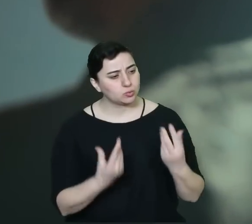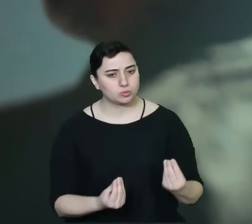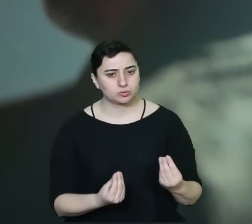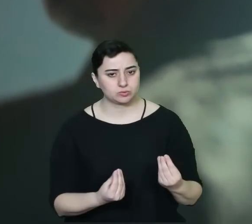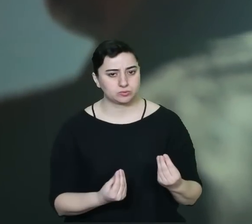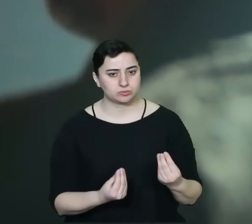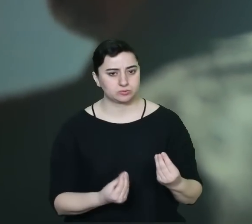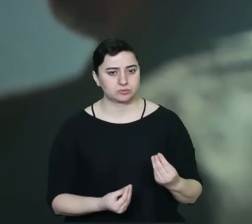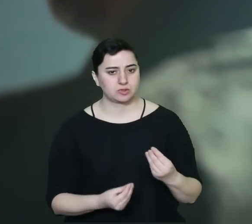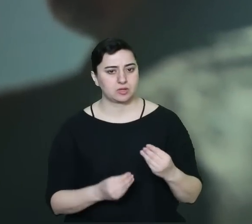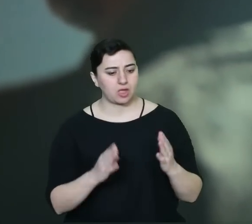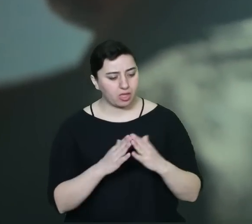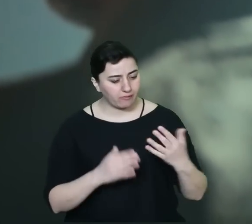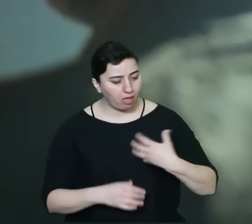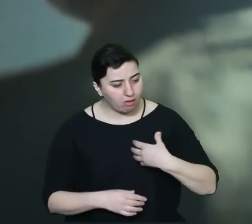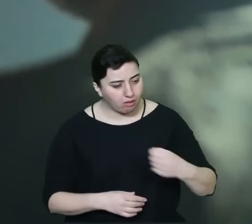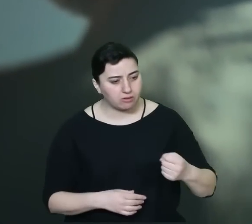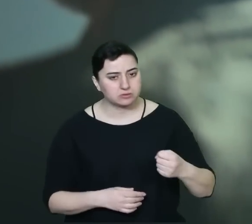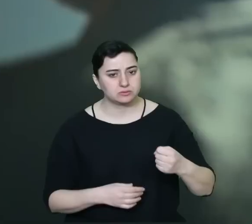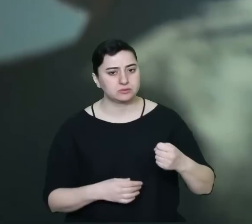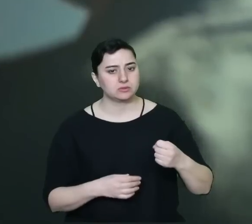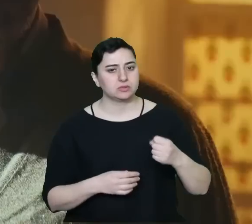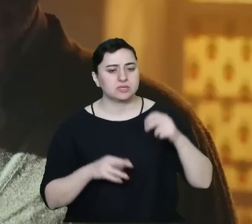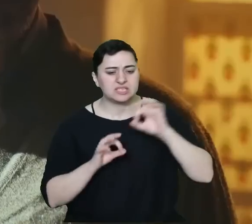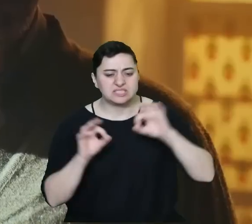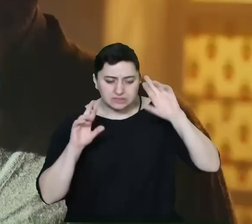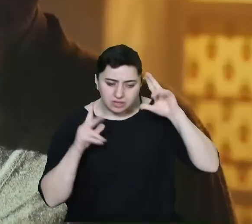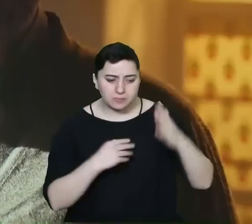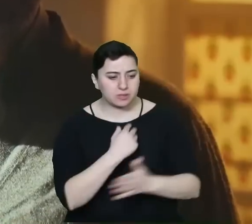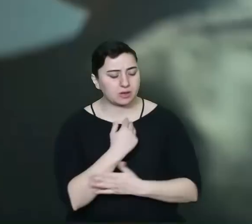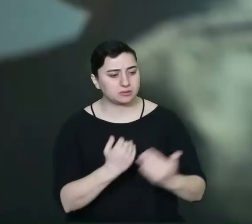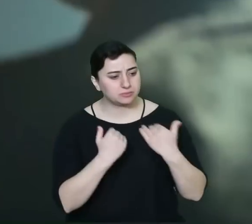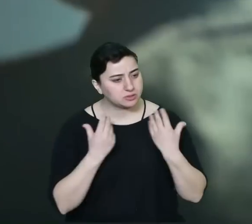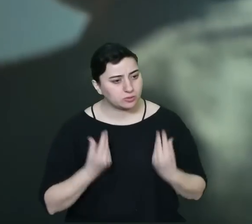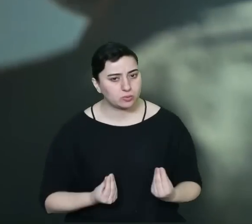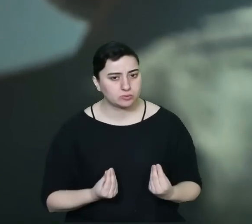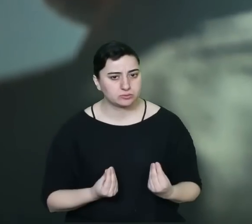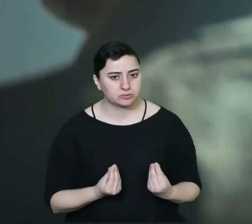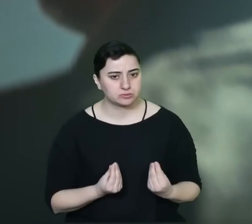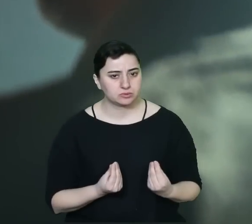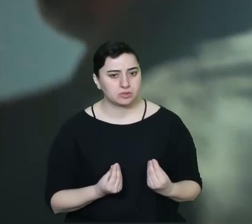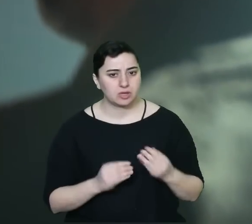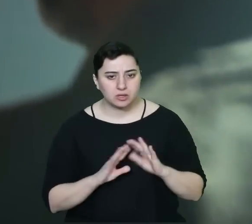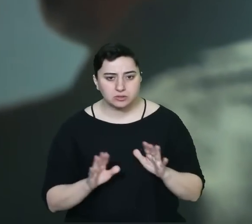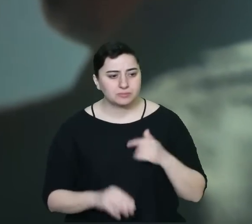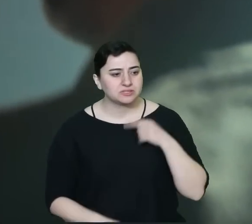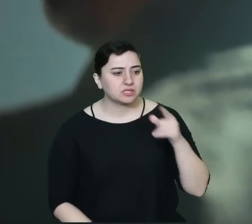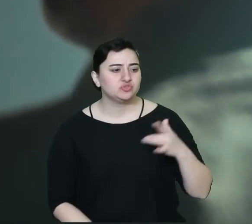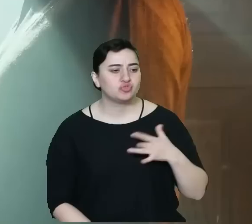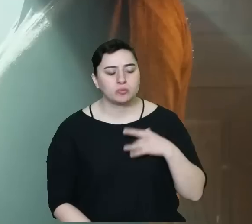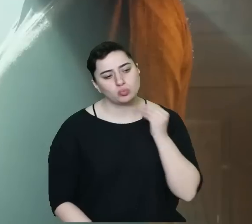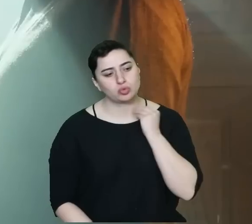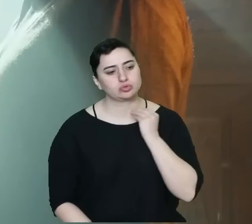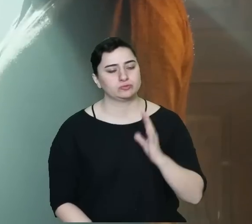olsun. Evini aldın. Hiç tanımadığın birine yardım ettin. Artık can borcun